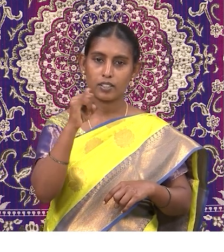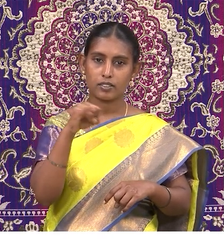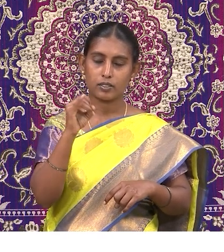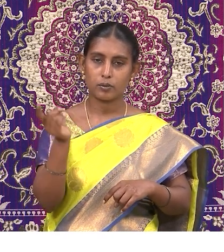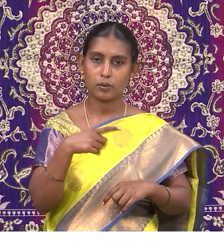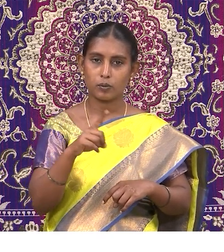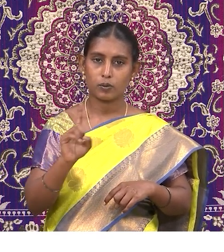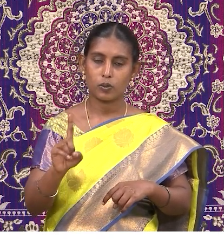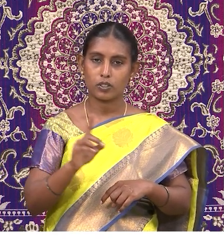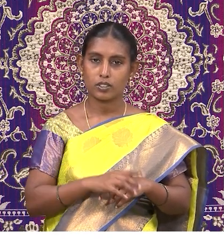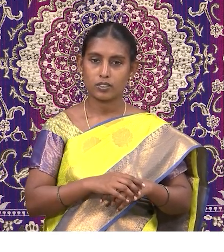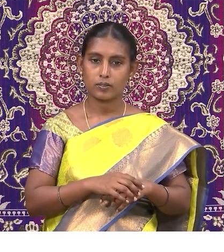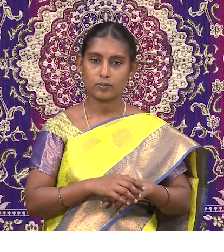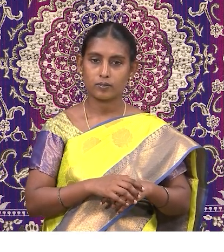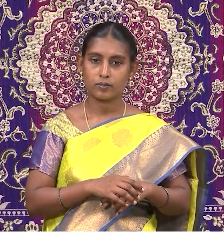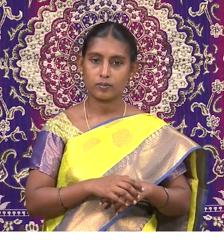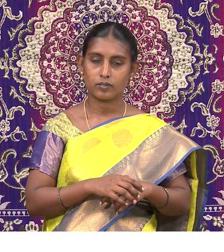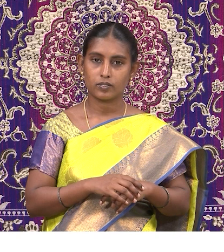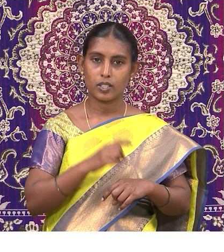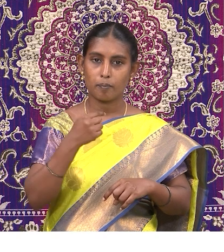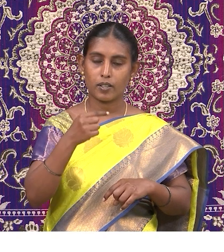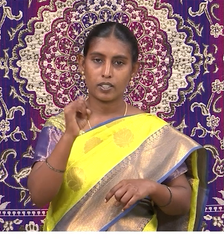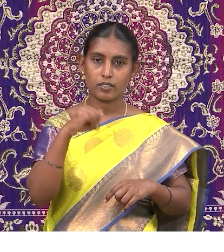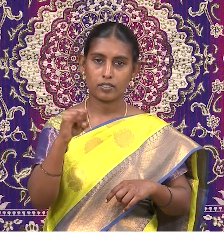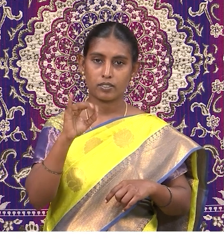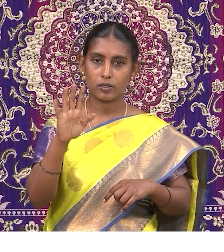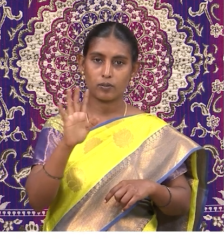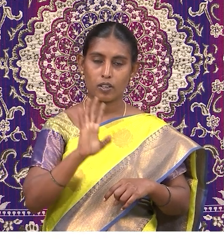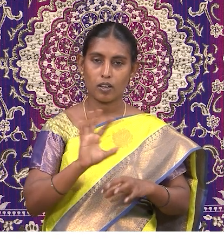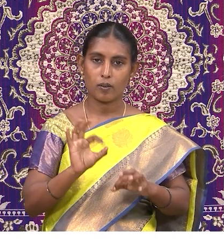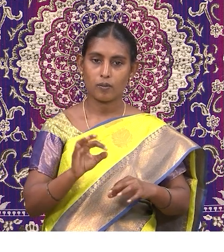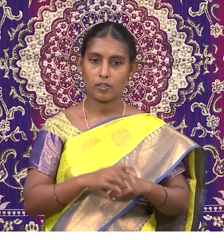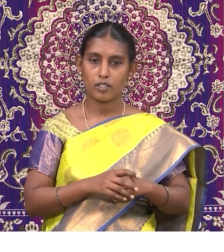a 1. அப்போ -65/1 வந்து -65,